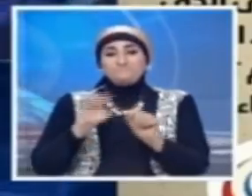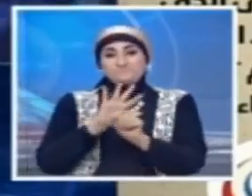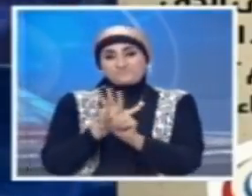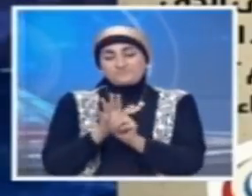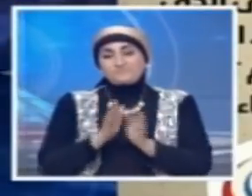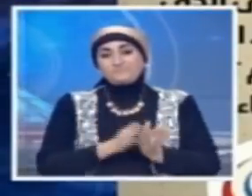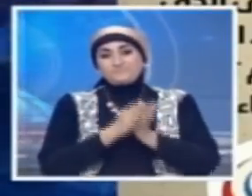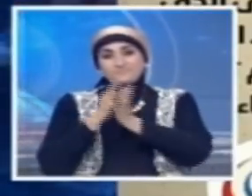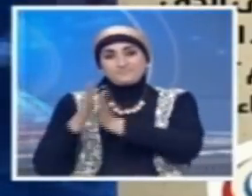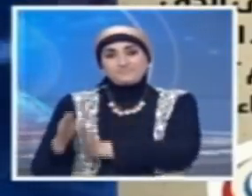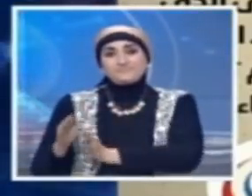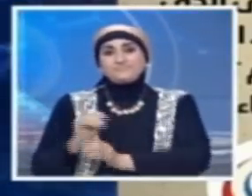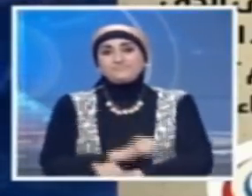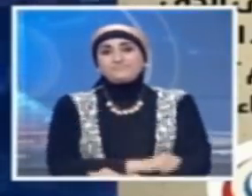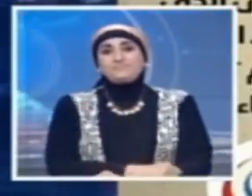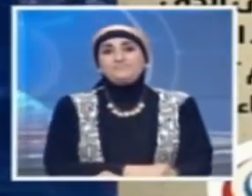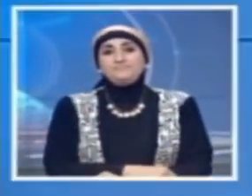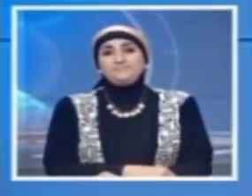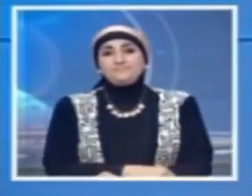اللقاح.